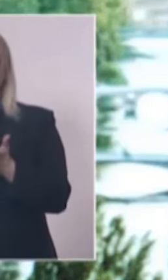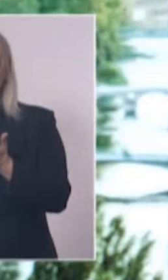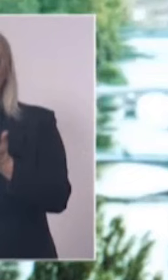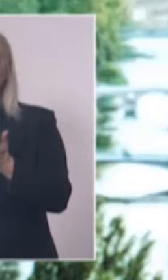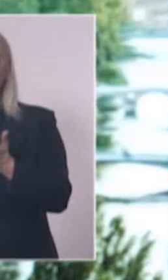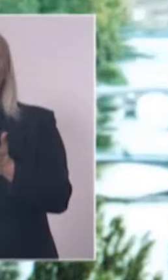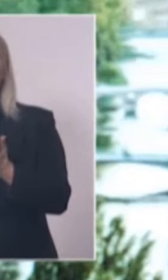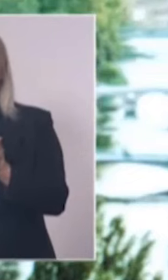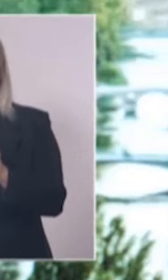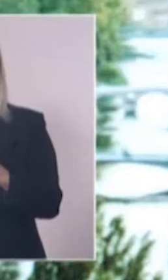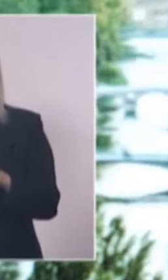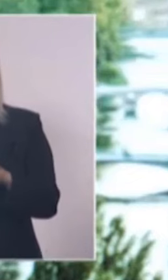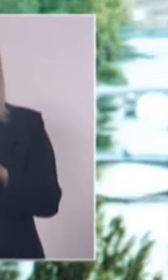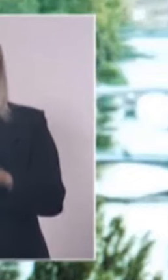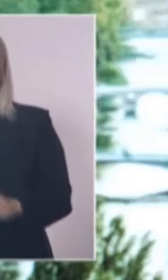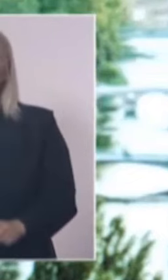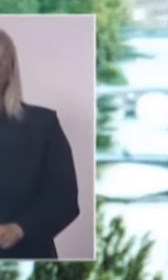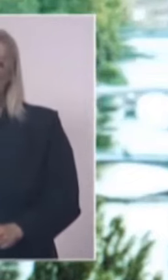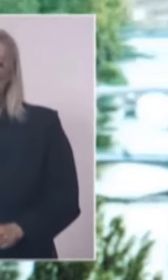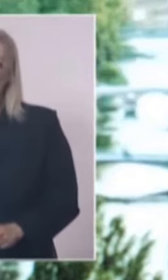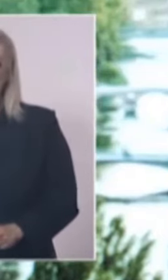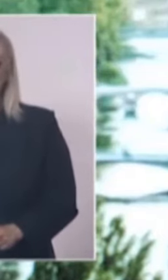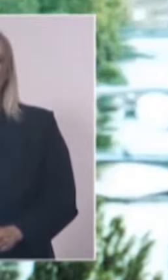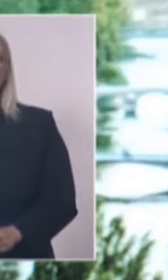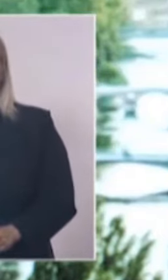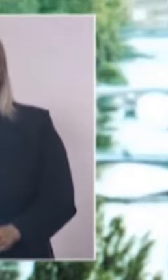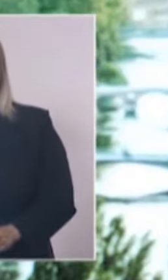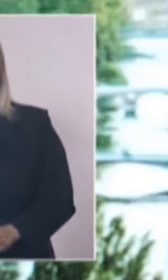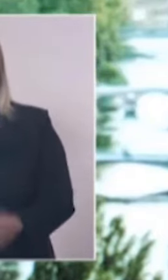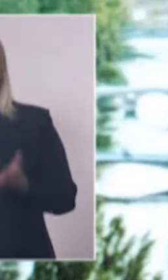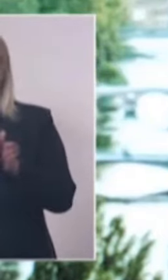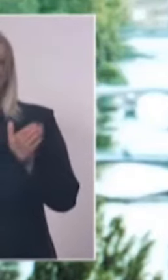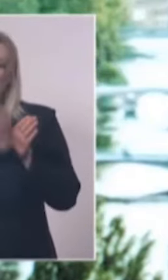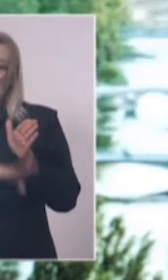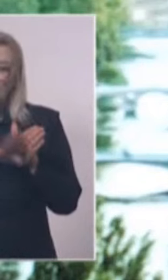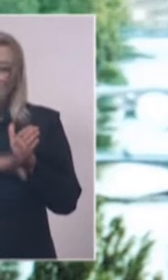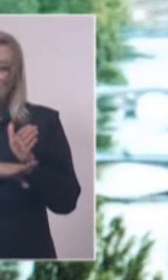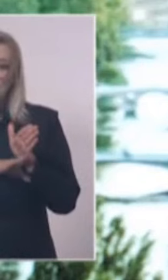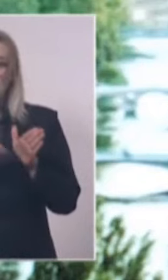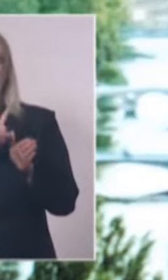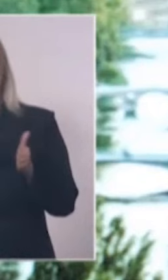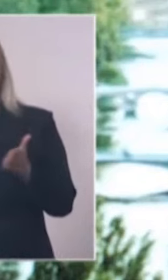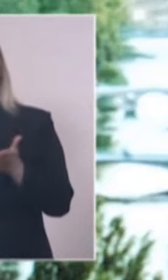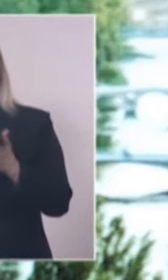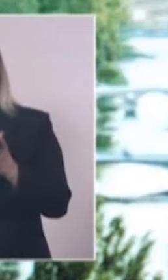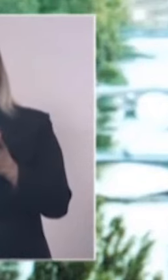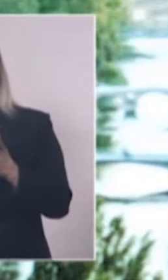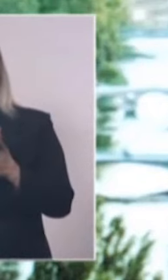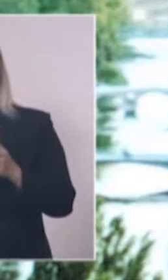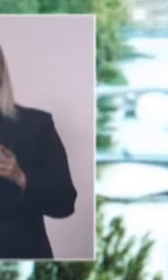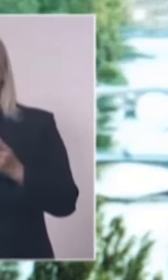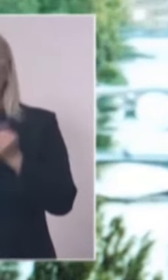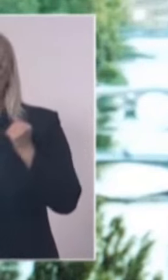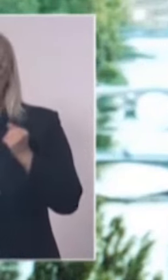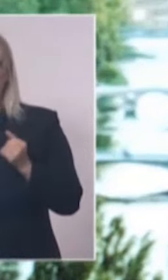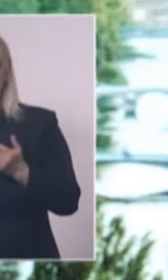бидат зачувани гордоста, достоинството, да не бидат понижени и да не бидат поразени. И мислам